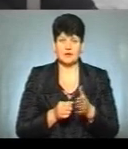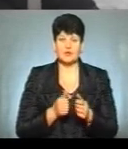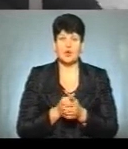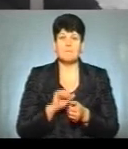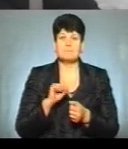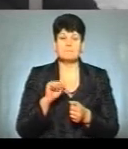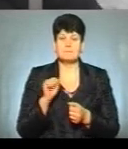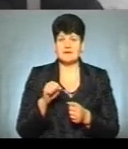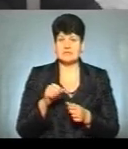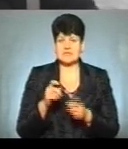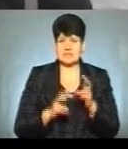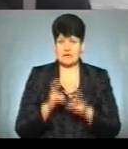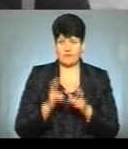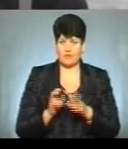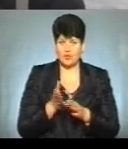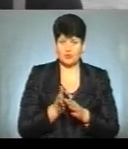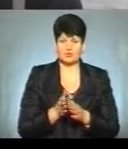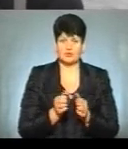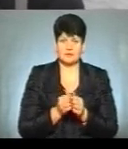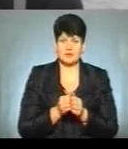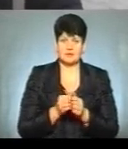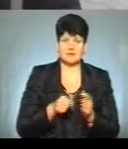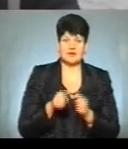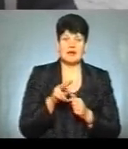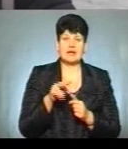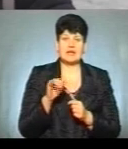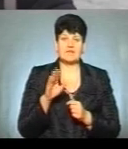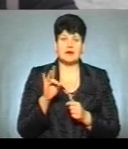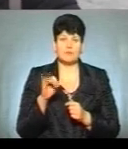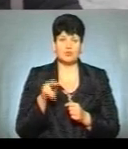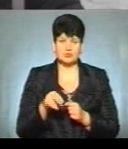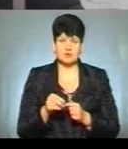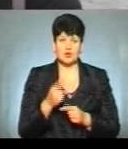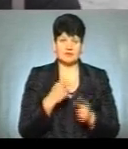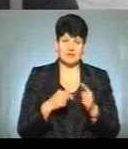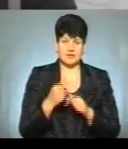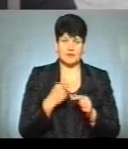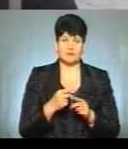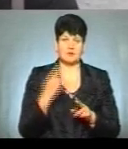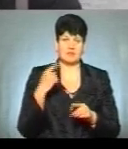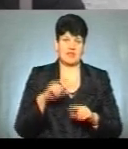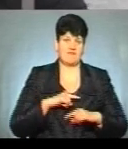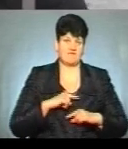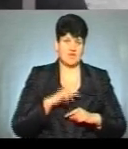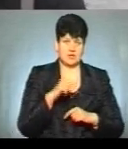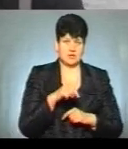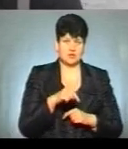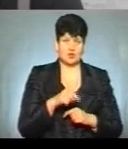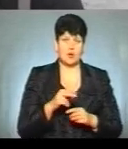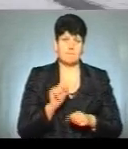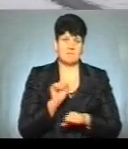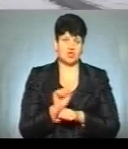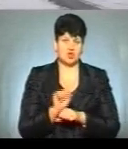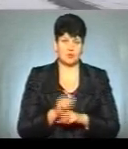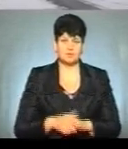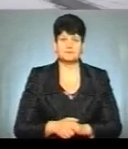заводу, де розвертаючись, також попри набережну біжать до Ріверпулу, після того розвертаються і біжать на фініш сюди ж до причалу.